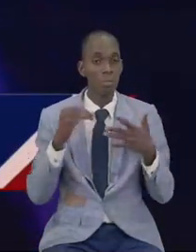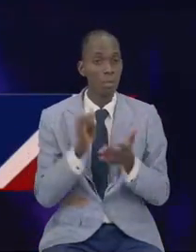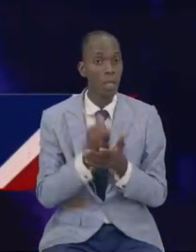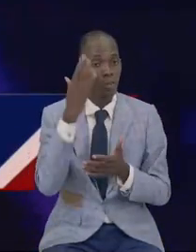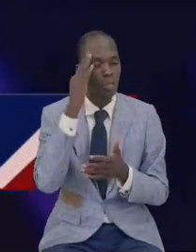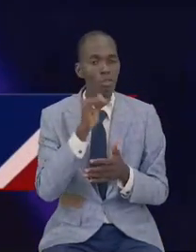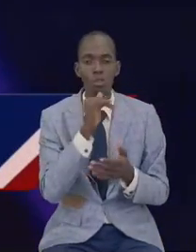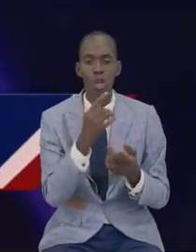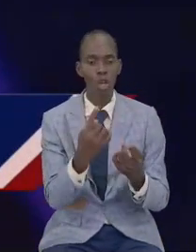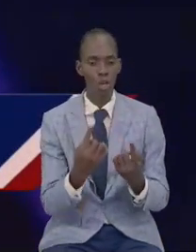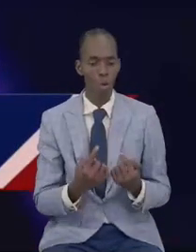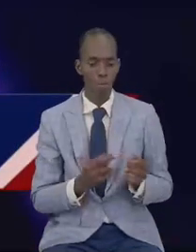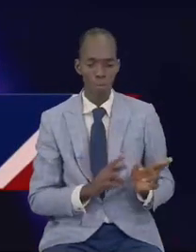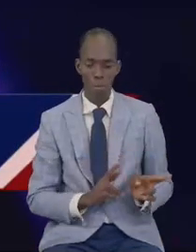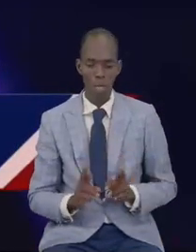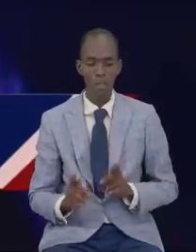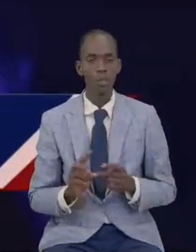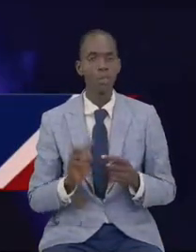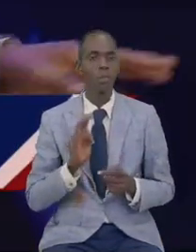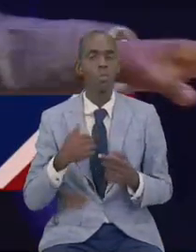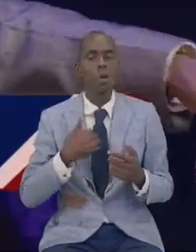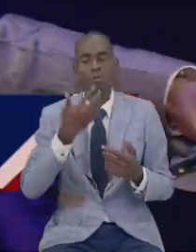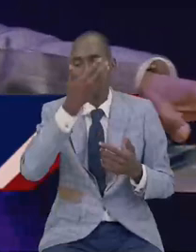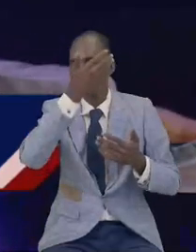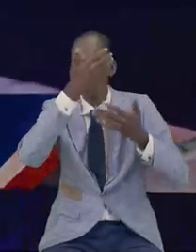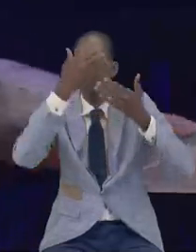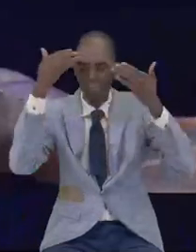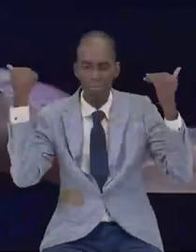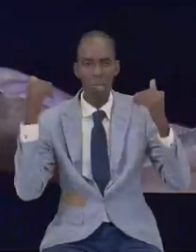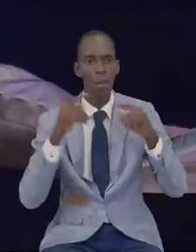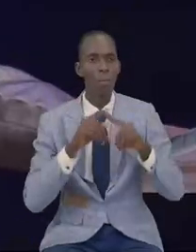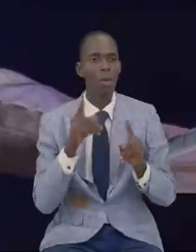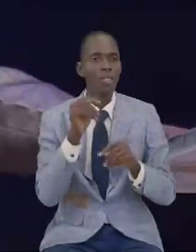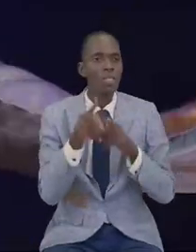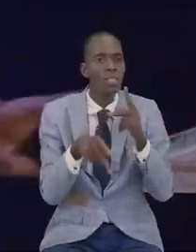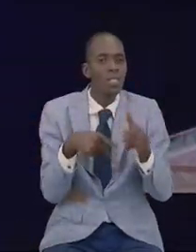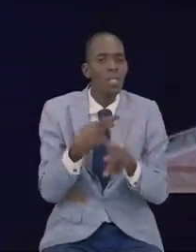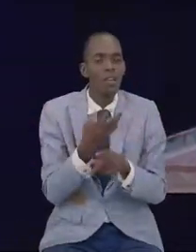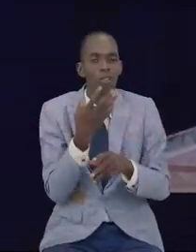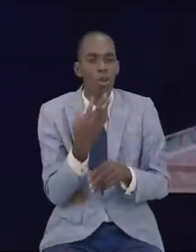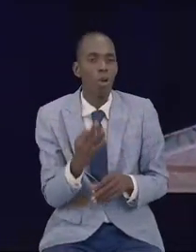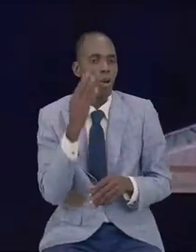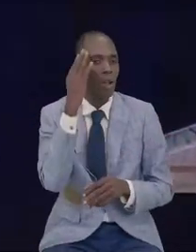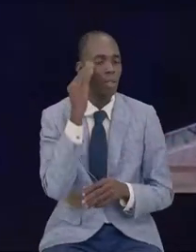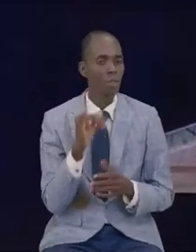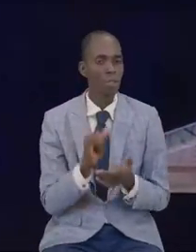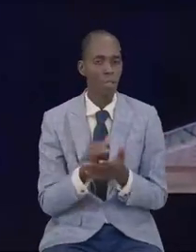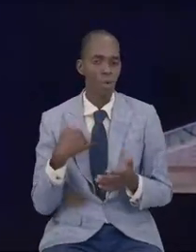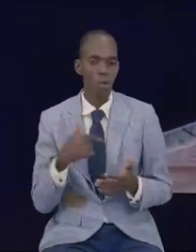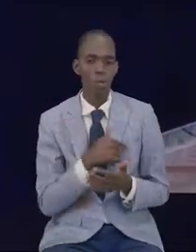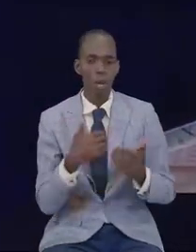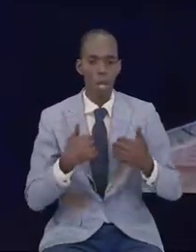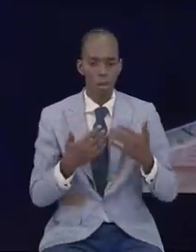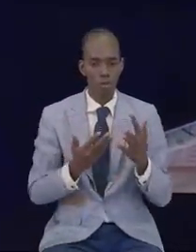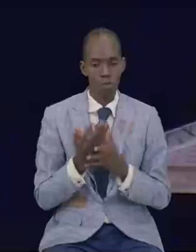choses, la connaissance là ne vient pas, on oublie, mais l'expérience que nous faisons à travers la